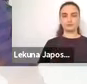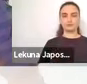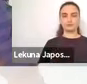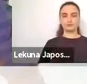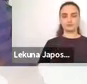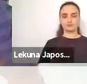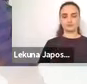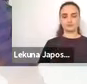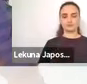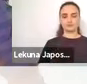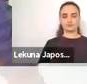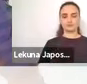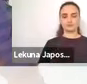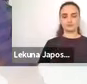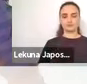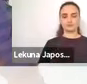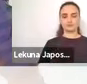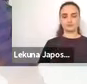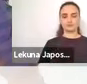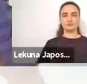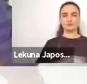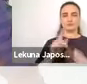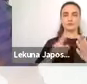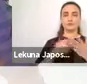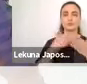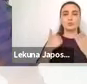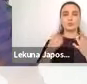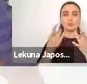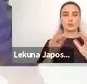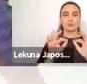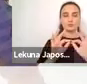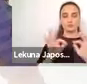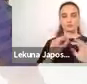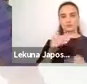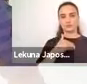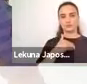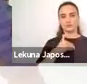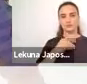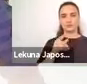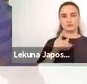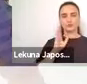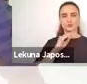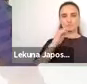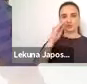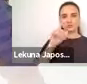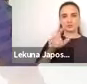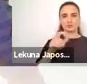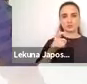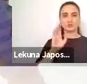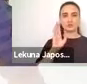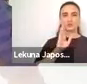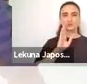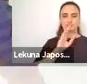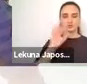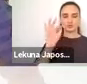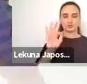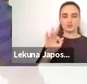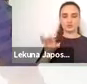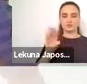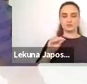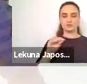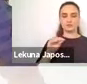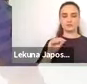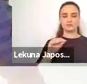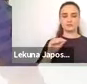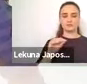კითხვა არა, მოდი გავაგზავნე, უბრალოდ იმაზე მინდა და აქცენტის გაკეთება, რომ აი მშობელი ჩვენ ძალიან ხშირად ვაძლევთ ხოლმე